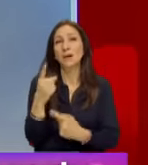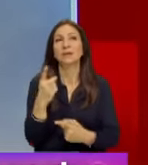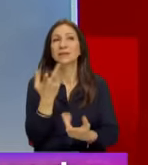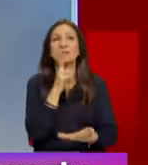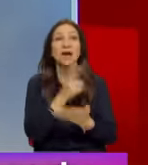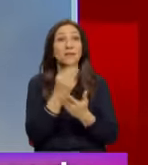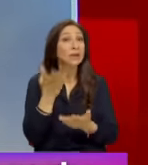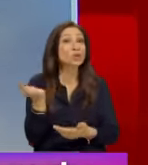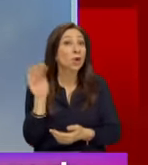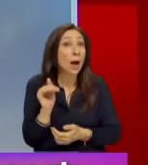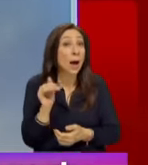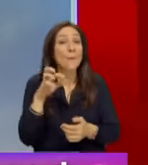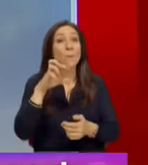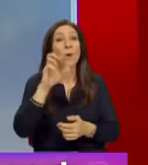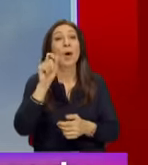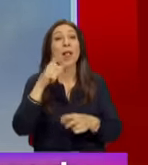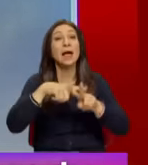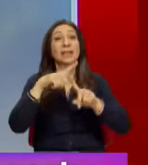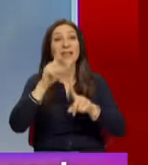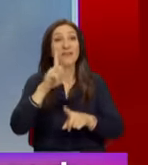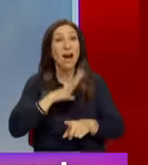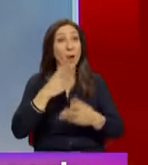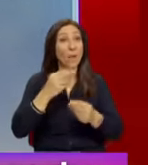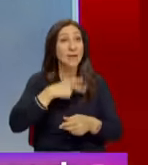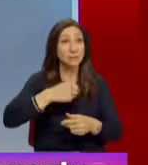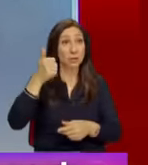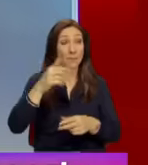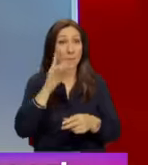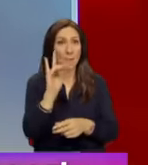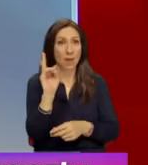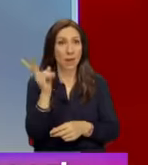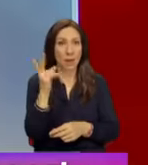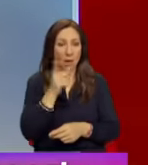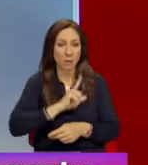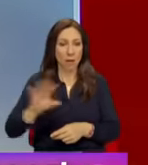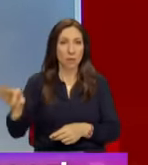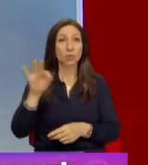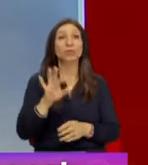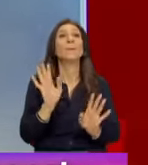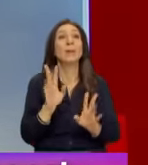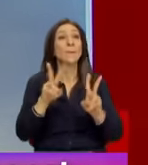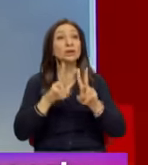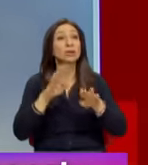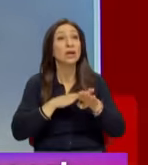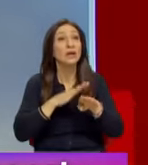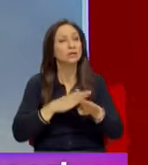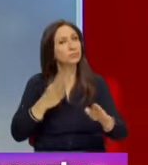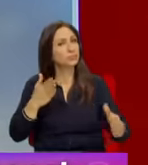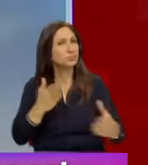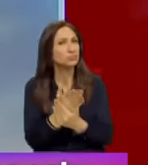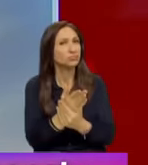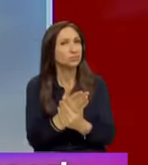bir karar verdi. Sonra Polatlı'nın mevcutta belediye başkanı Milliyetçi Hareket Partisi tarafından aday gösterilmedi. Ve Mansur Yavaş devreye